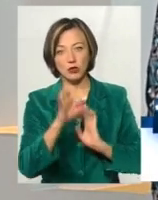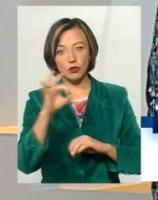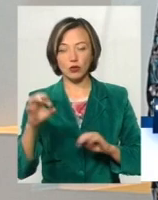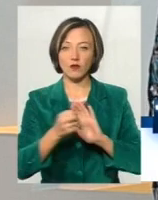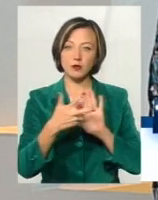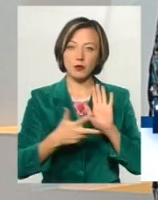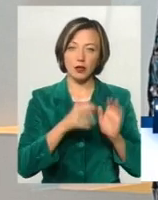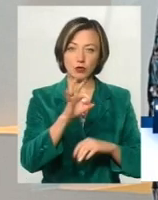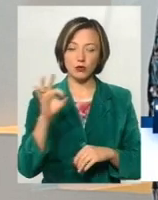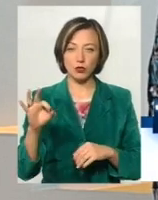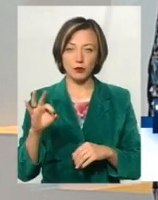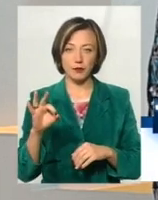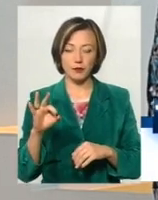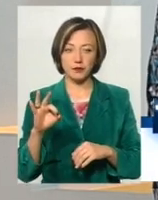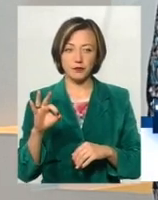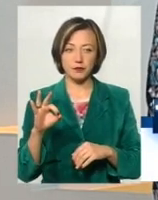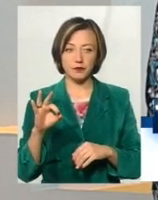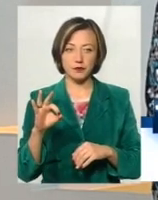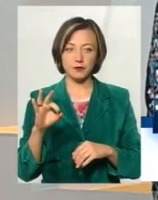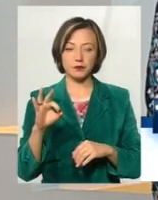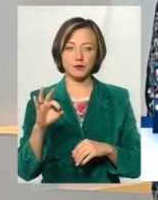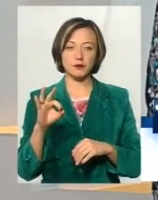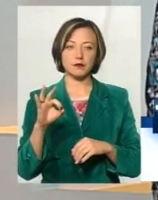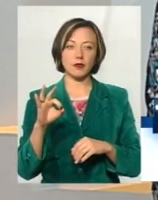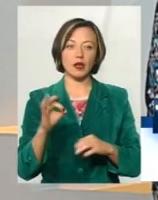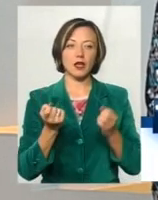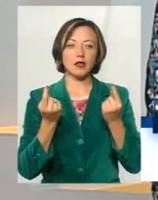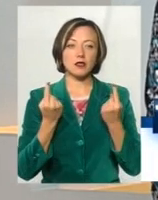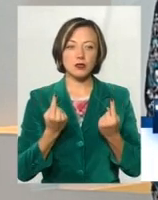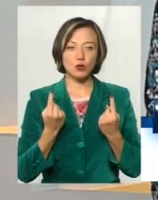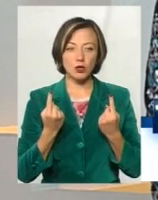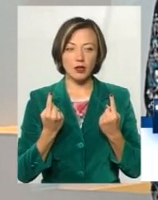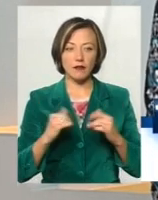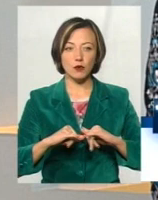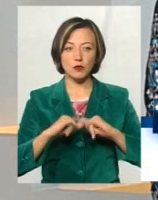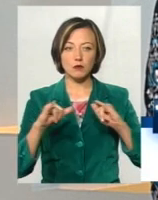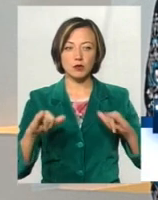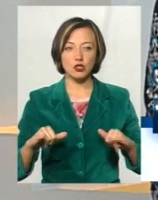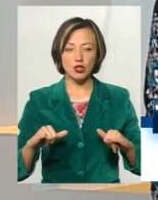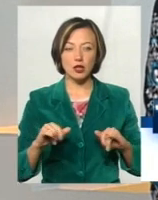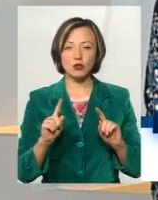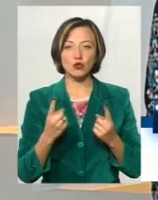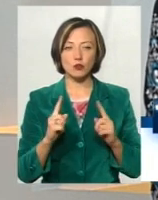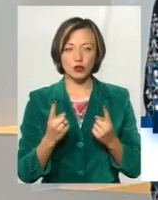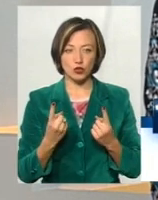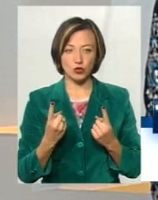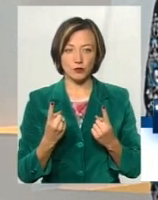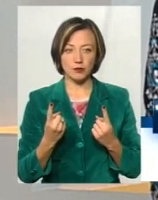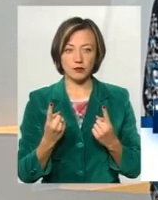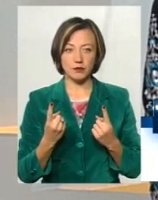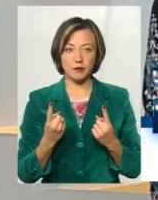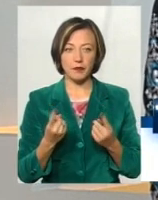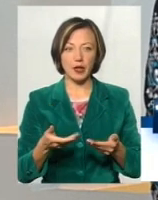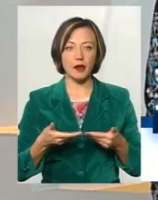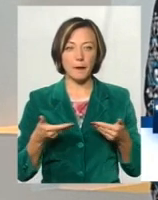до 18-ї години. Суттєво збільшилася, тому що